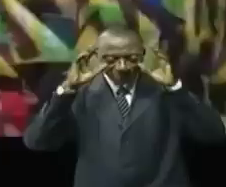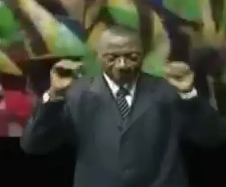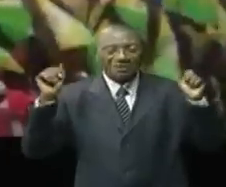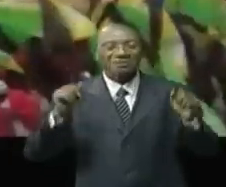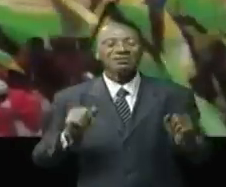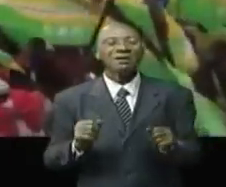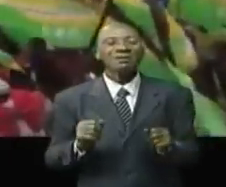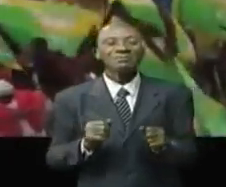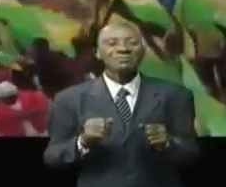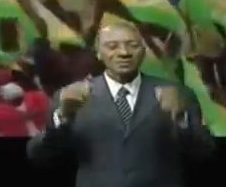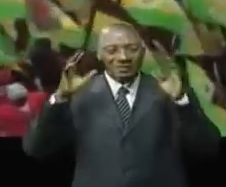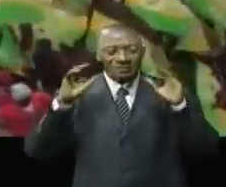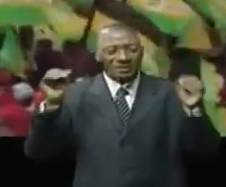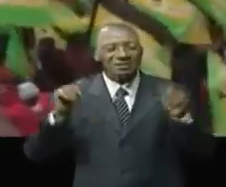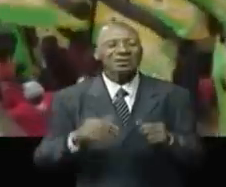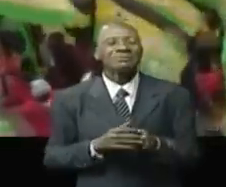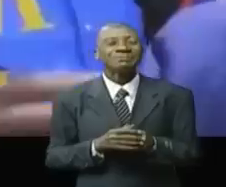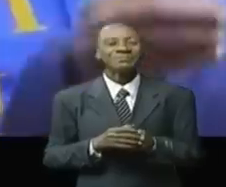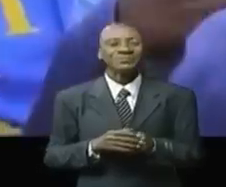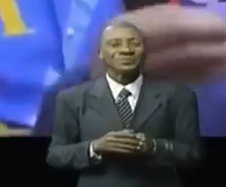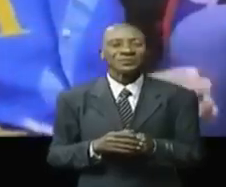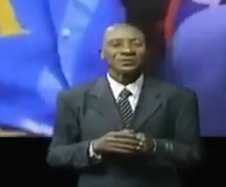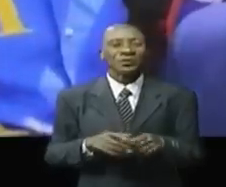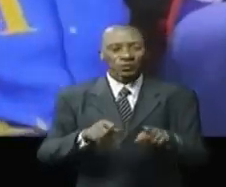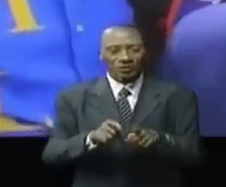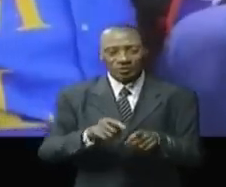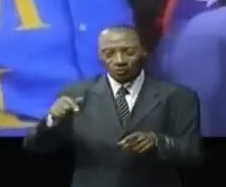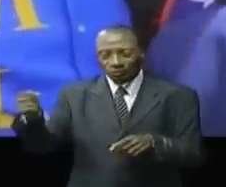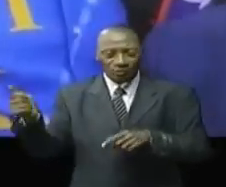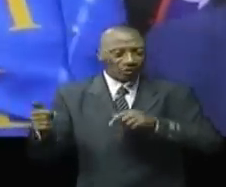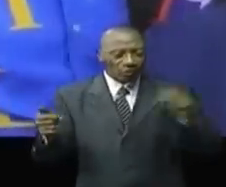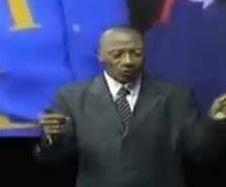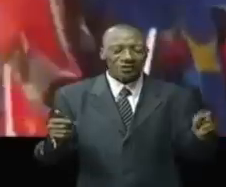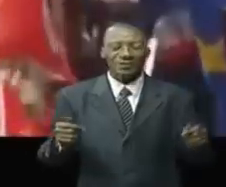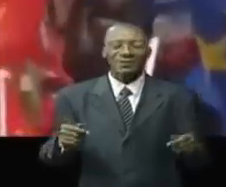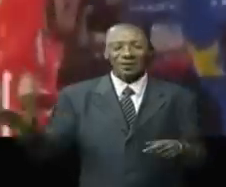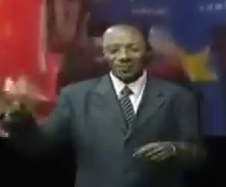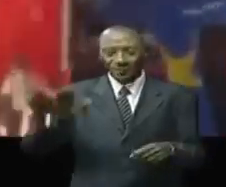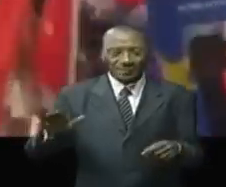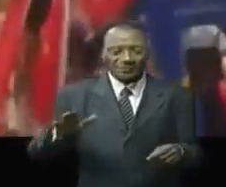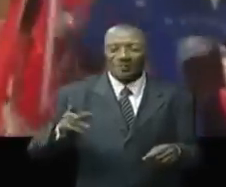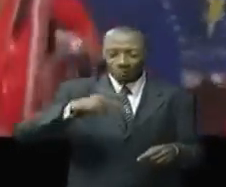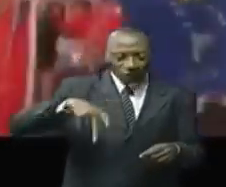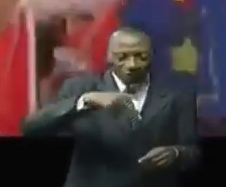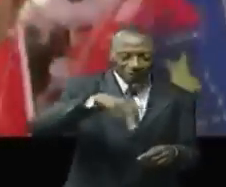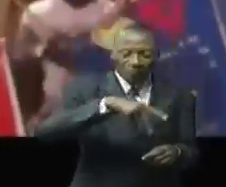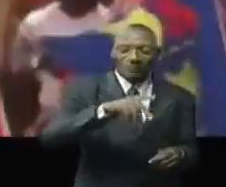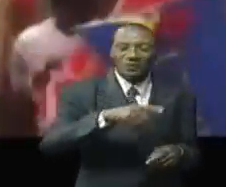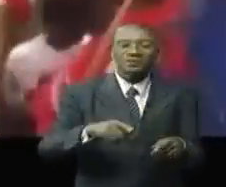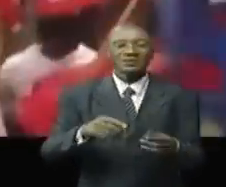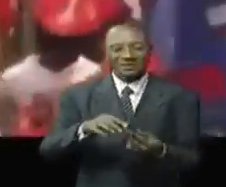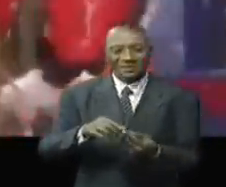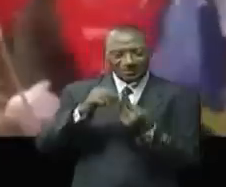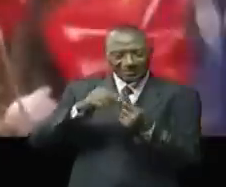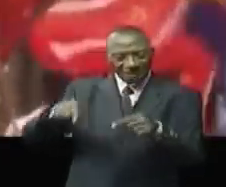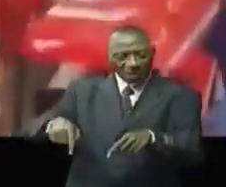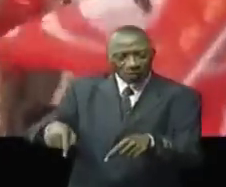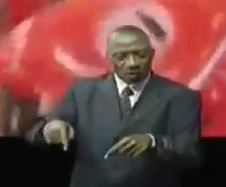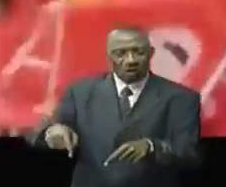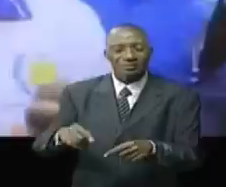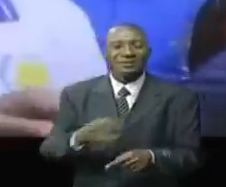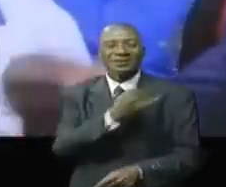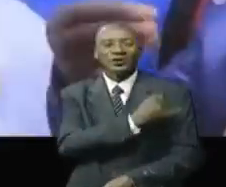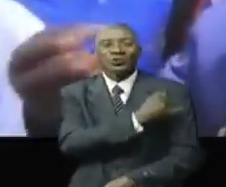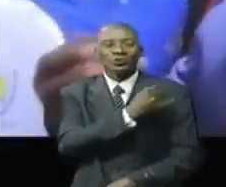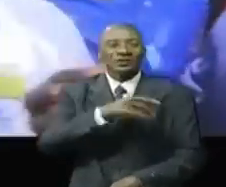pacifier l'Est du pays d'une manière générale et la province de l'Ituri d'une manière particulière. Vous allez constater avec nous, les gens